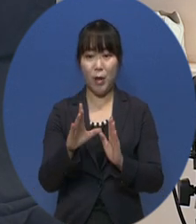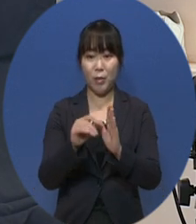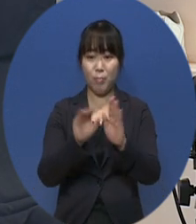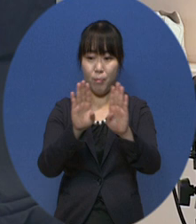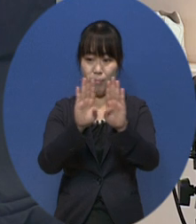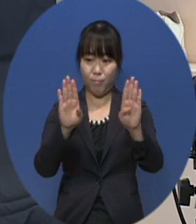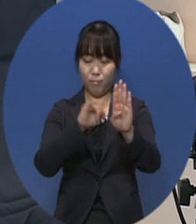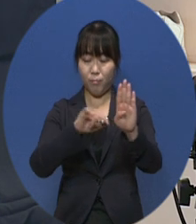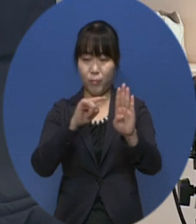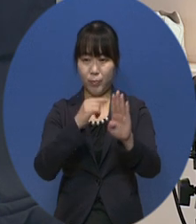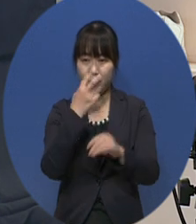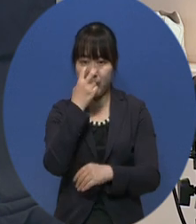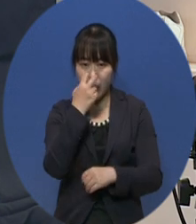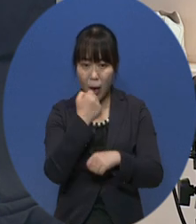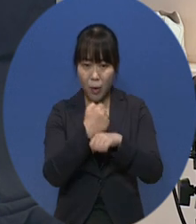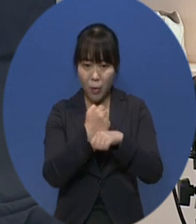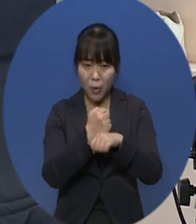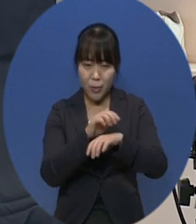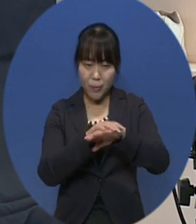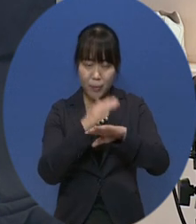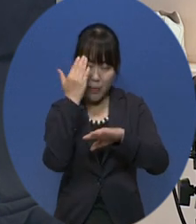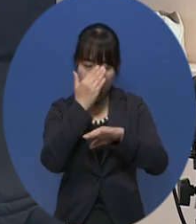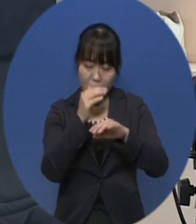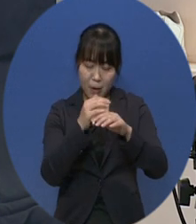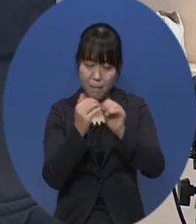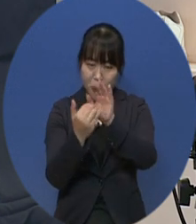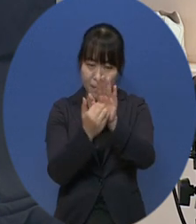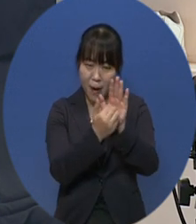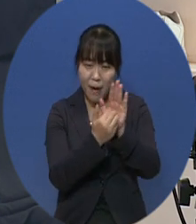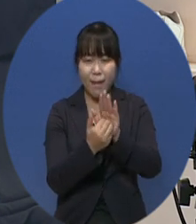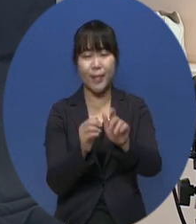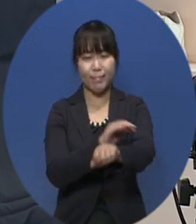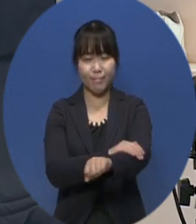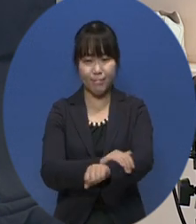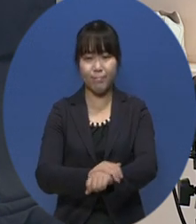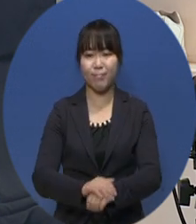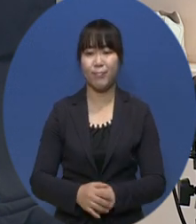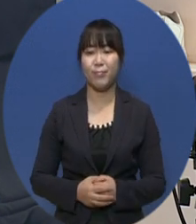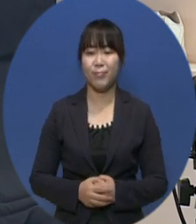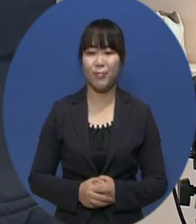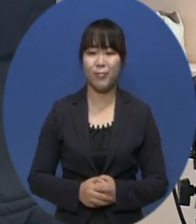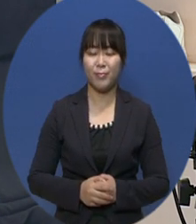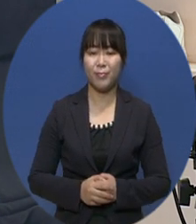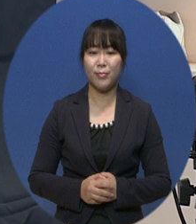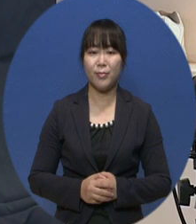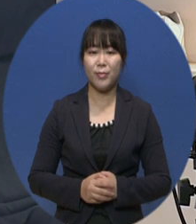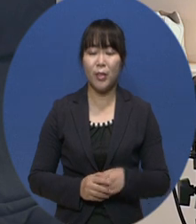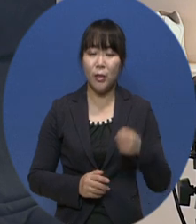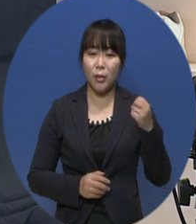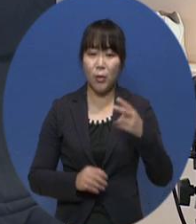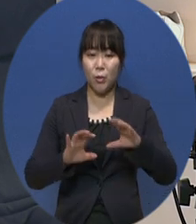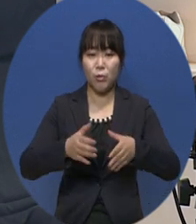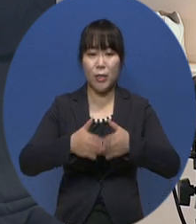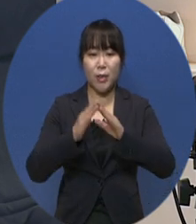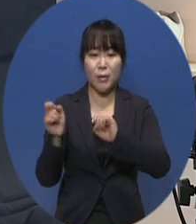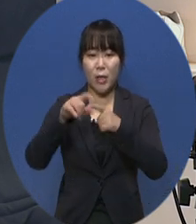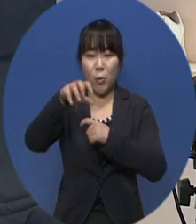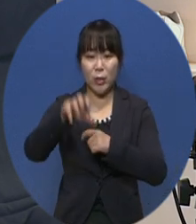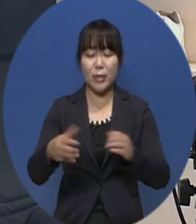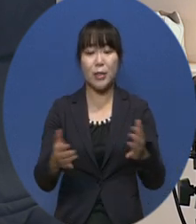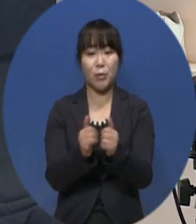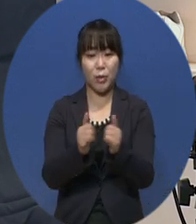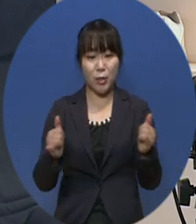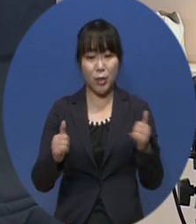하고 거기서 이제 소독을 이제 잘 하고 있고요. 방역도 네. 다 하고 있습니다. 그리고 이제 국립재활원에 있는